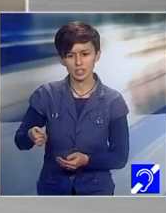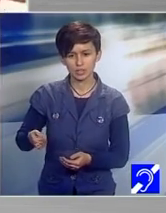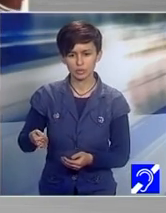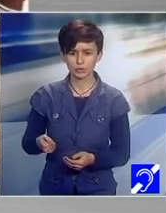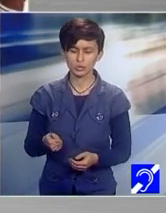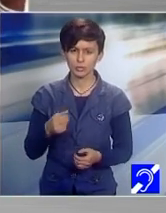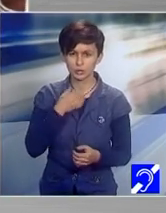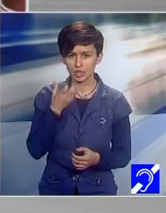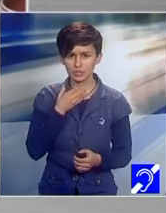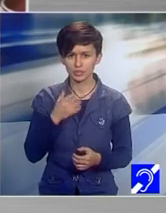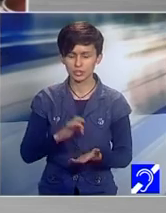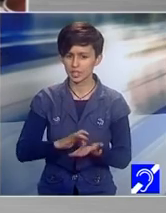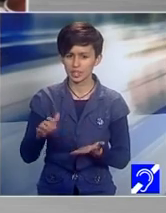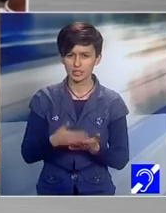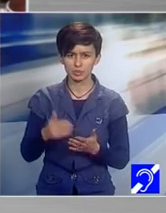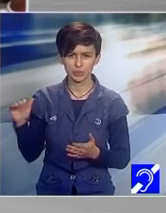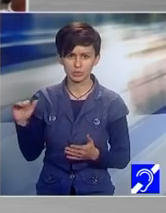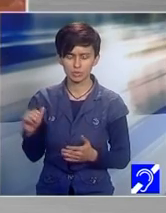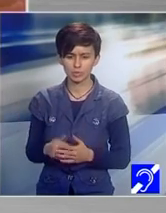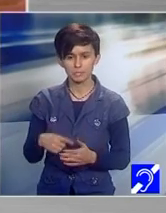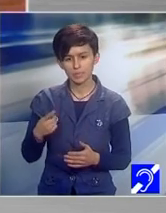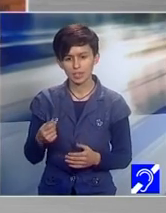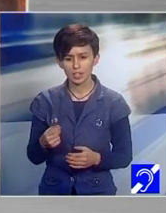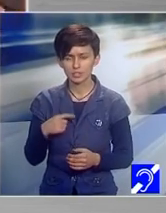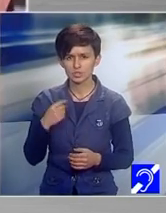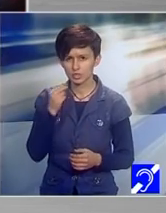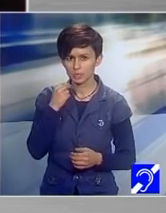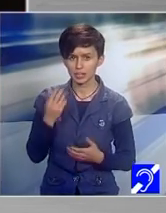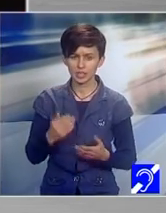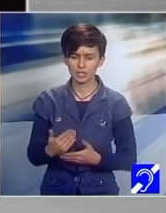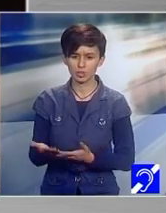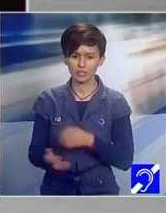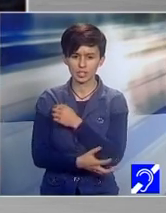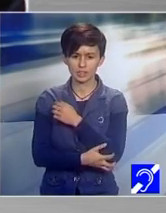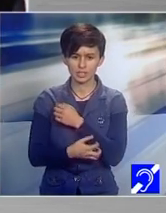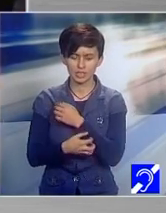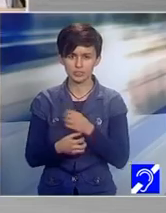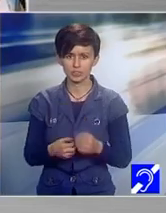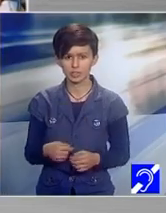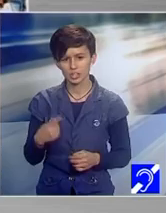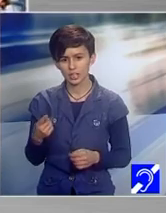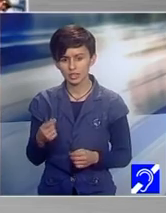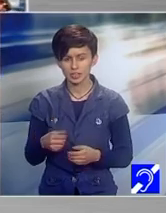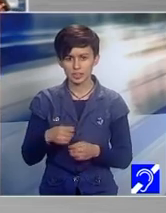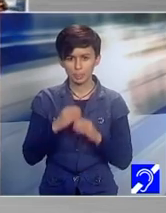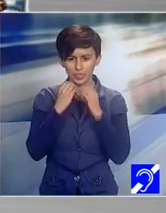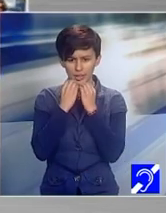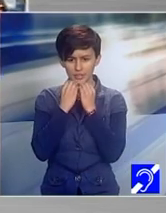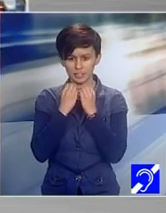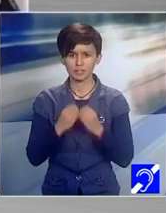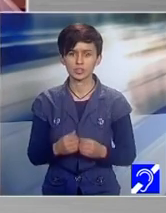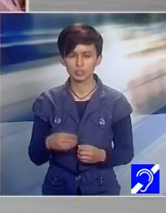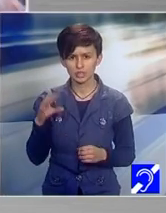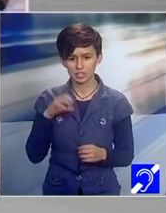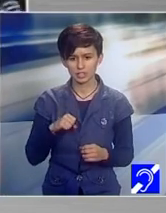donează alimente unor asociații care le duc sărmanilor. Un astfel de program este sandvișul de la miezul nopții. 100 de persoane din București sunt hrănite